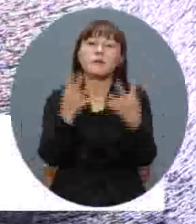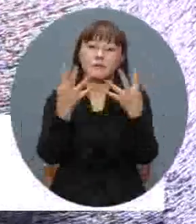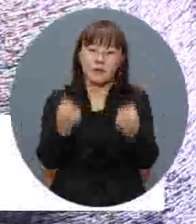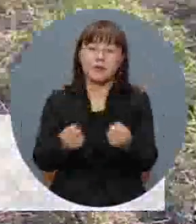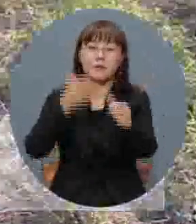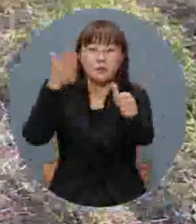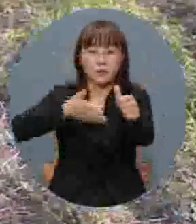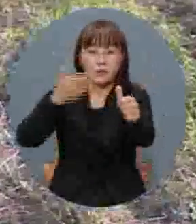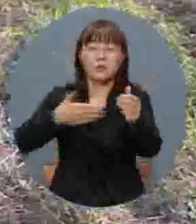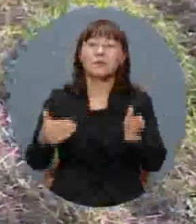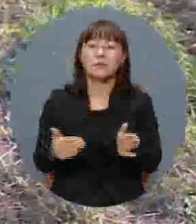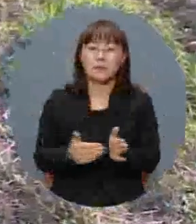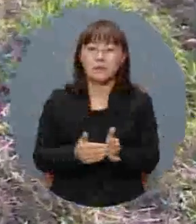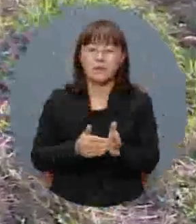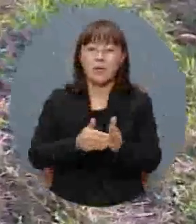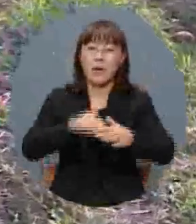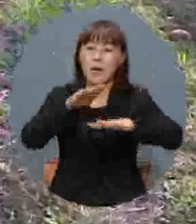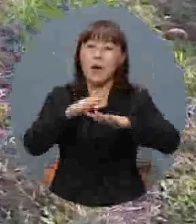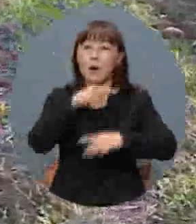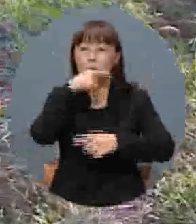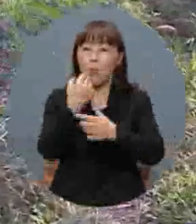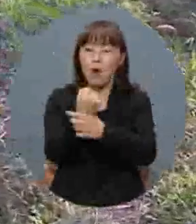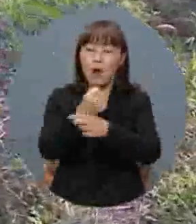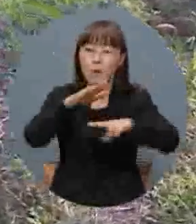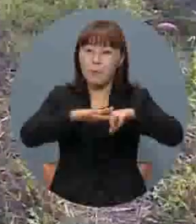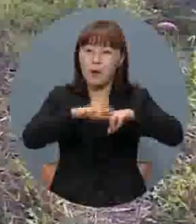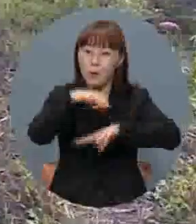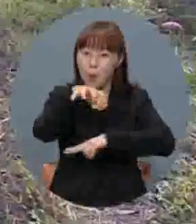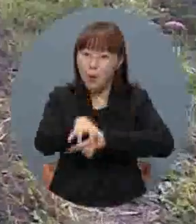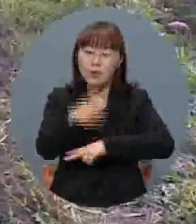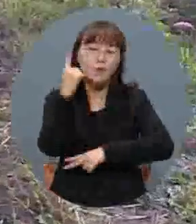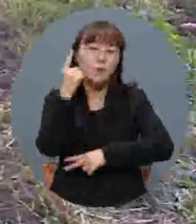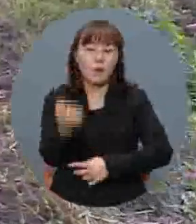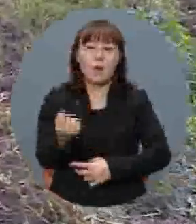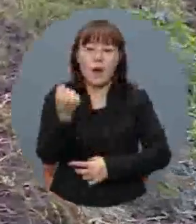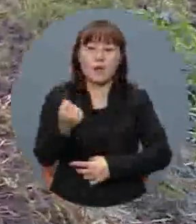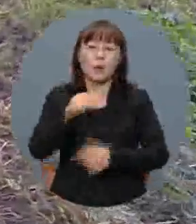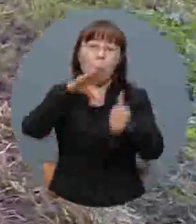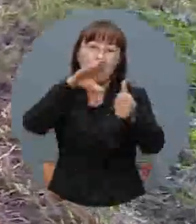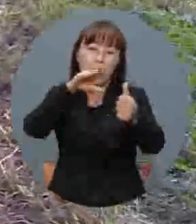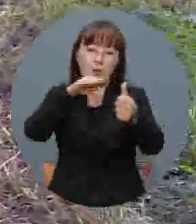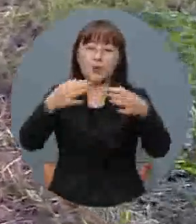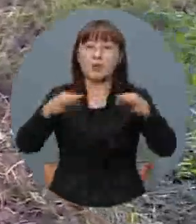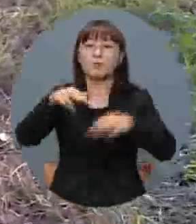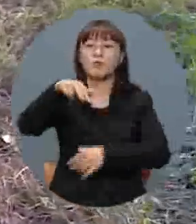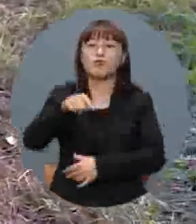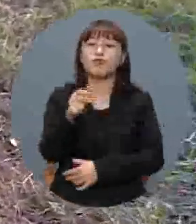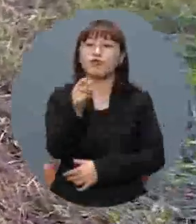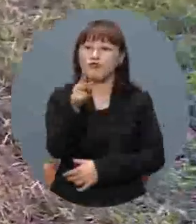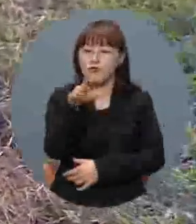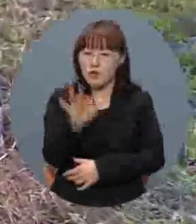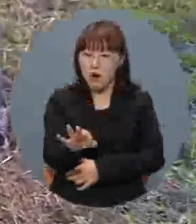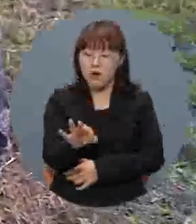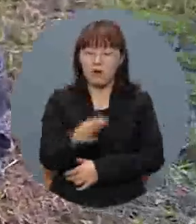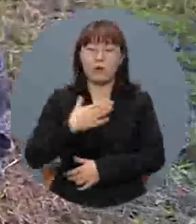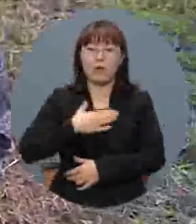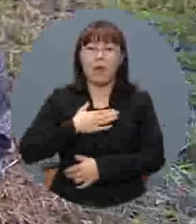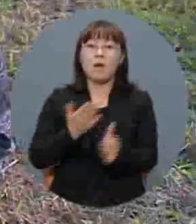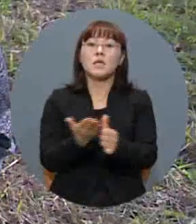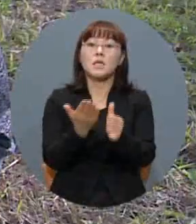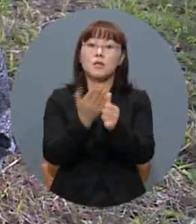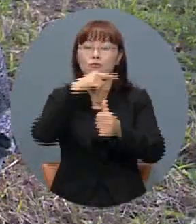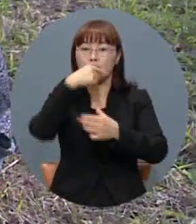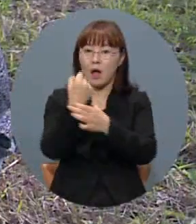바랍니다. 과수원 한복판에서 스마트폰을 들고 생방송을 하는 김주영 씨. 자신이 재배한